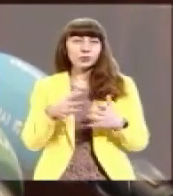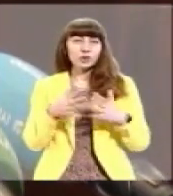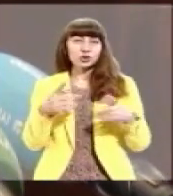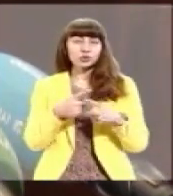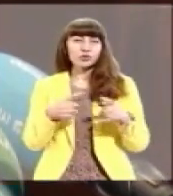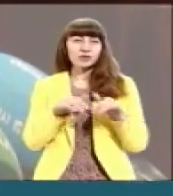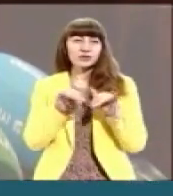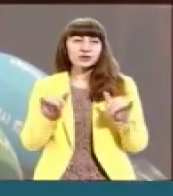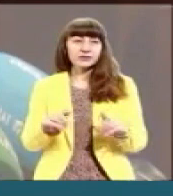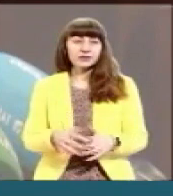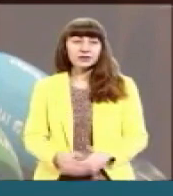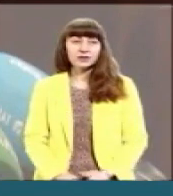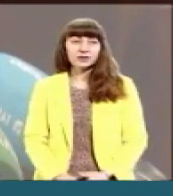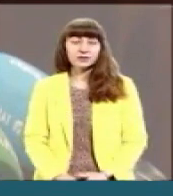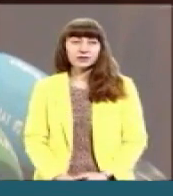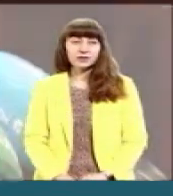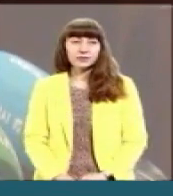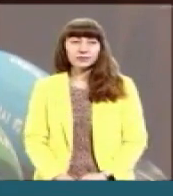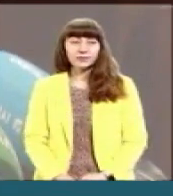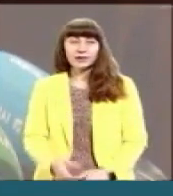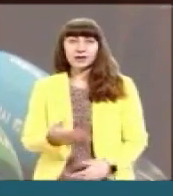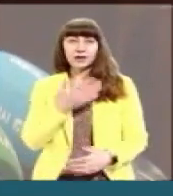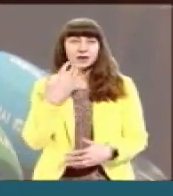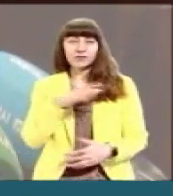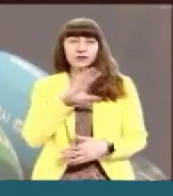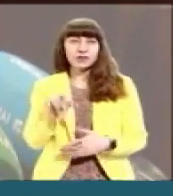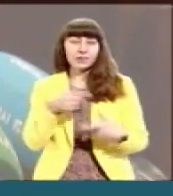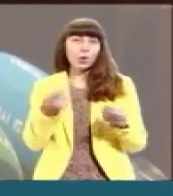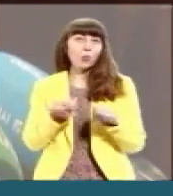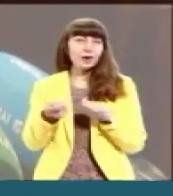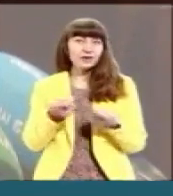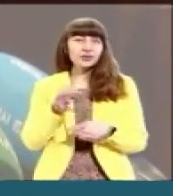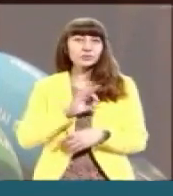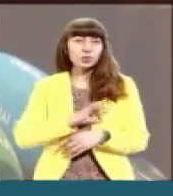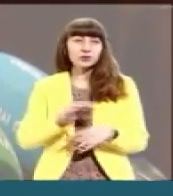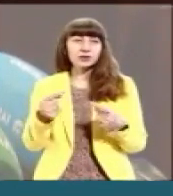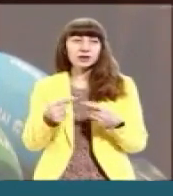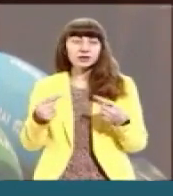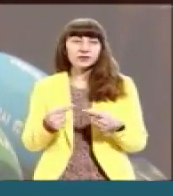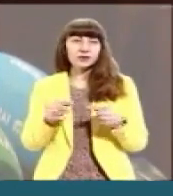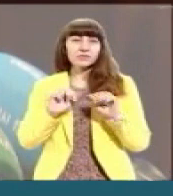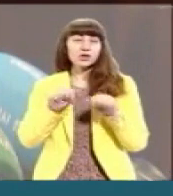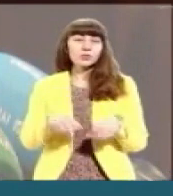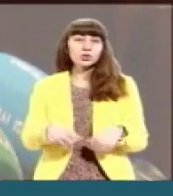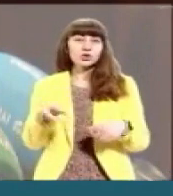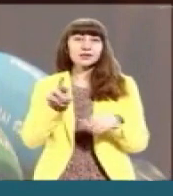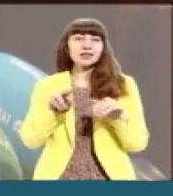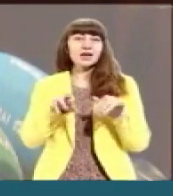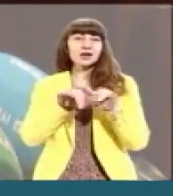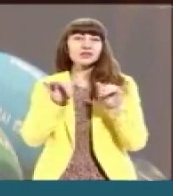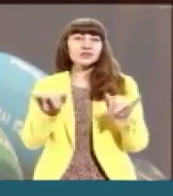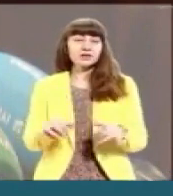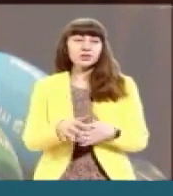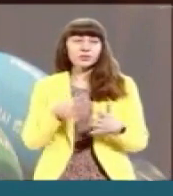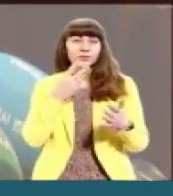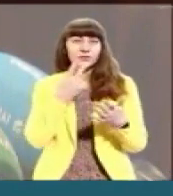в развитие, и не всеми отраслевыми управлениями используется соответствующий потенциал для развития.